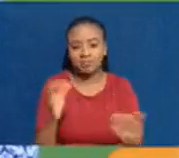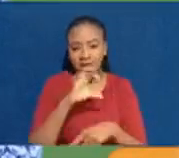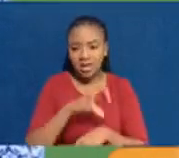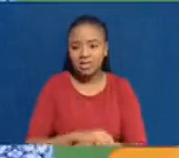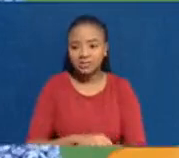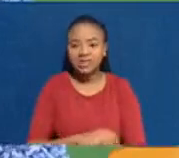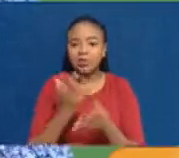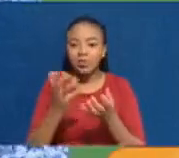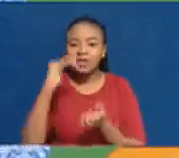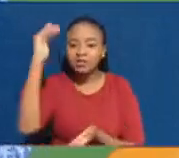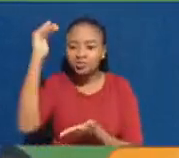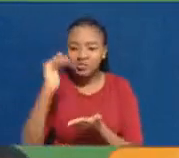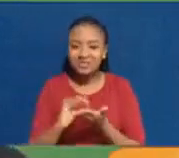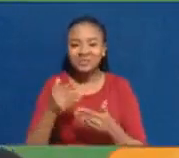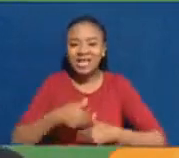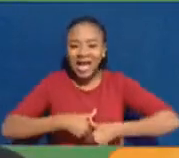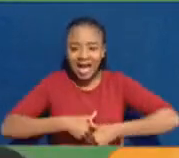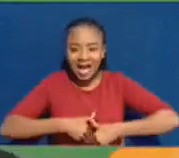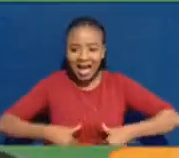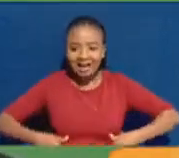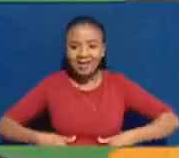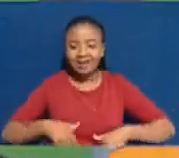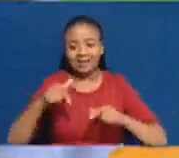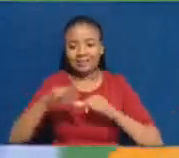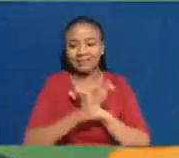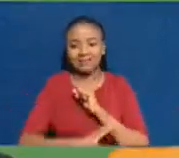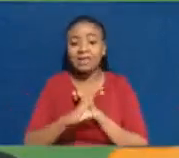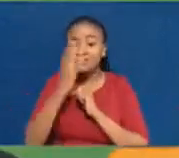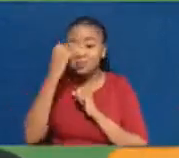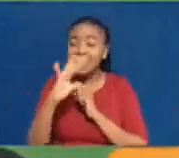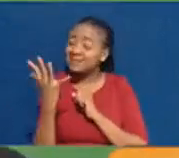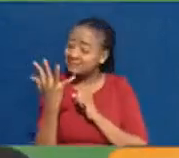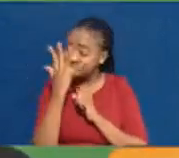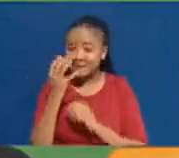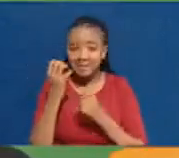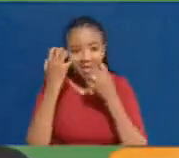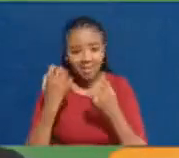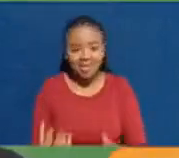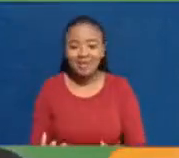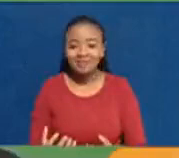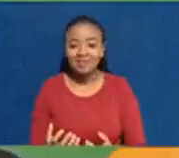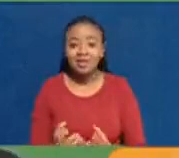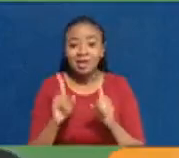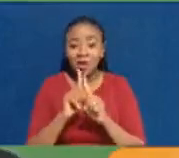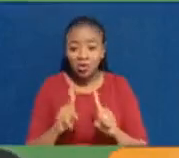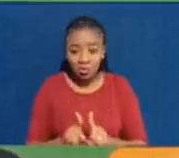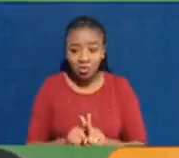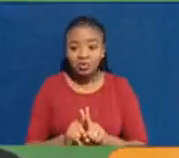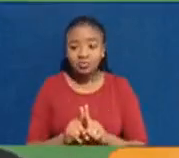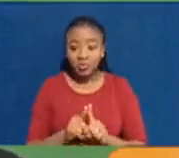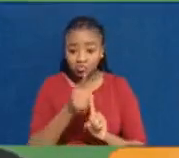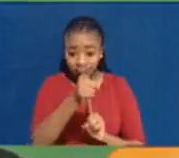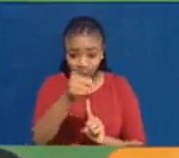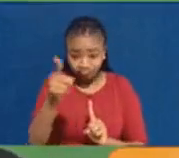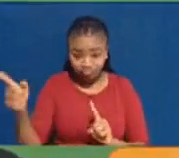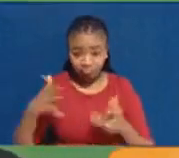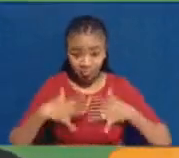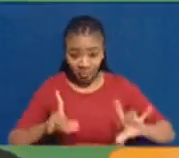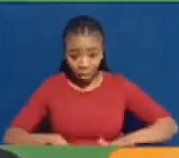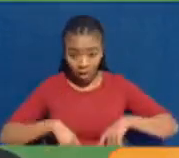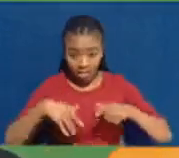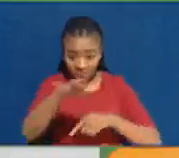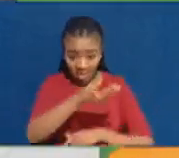ya njaa kutoka nchi yetu. Na hiyo itatokana na mpangilio sawasawa. Yenye wana Tana River,